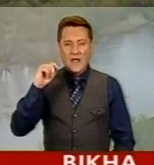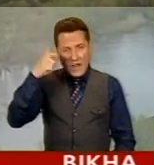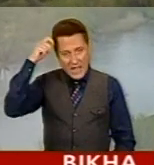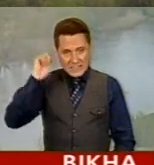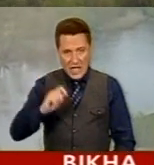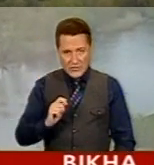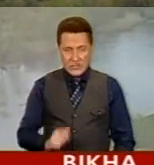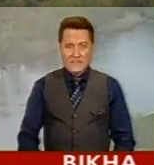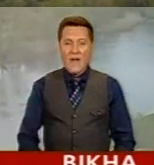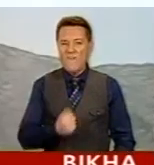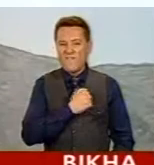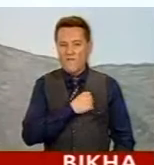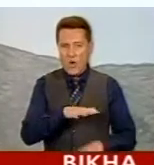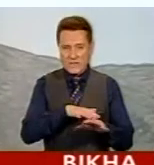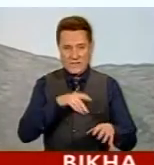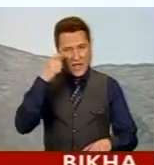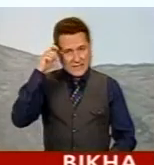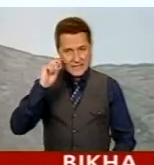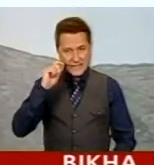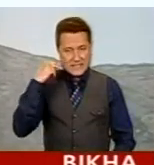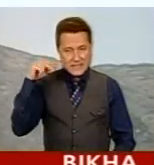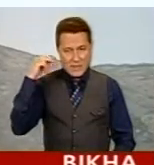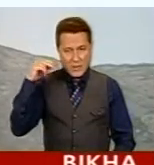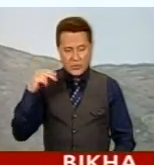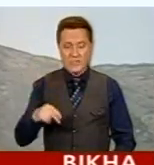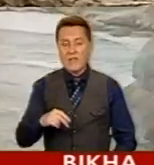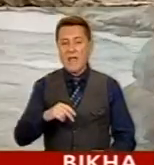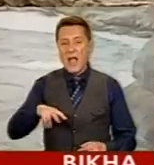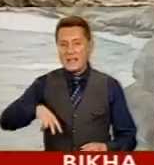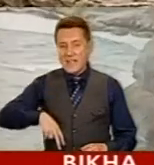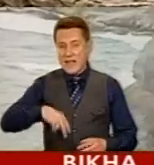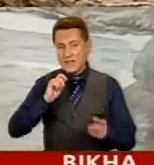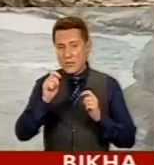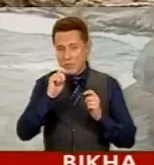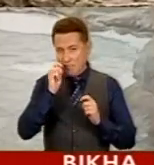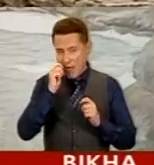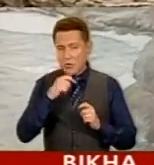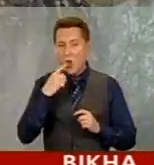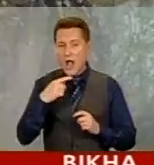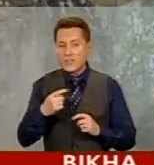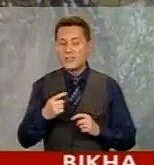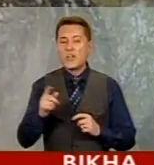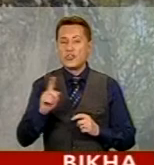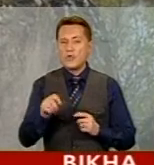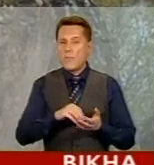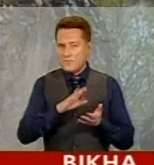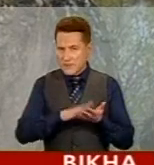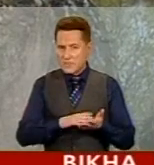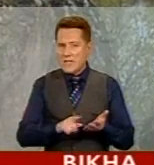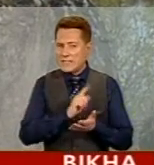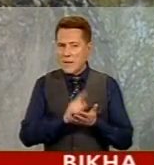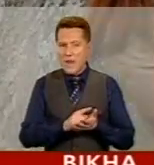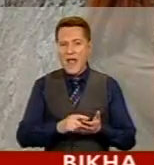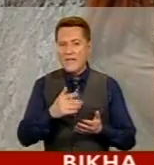Бугогардової паланки, війська Запорозького. Тому, каже директор парку, кожен, хто сюди приїде, обов'язково має записатися на краєзнавчу екскурсію